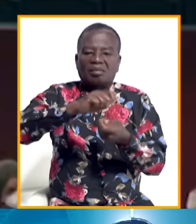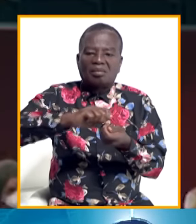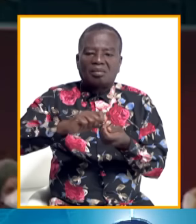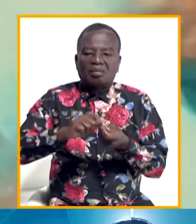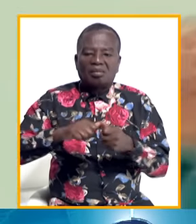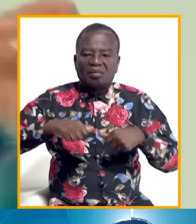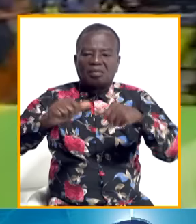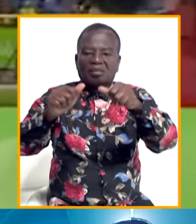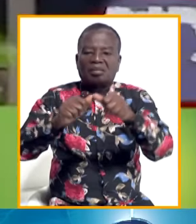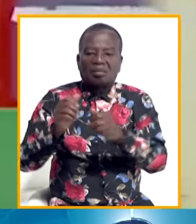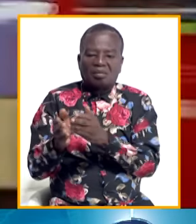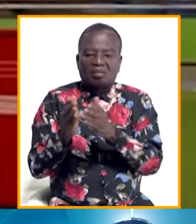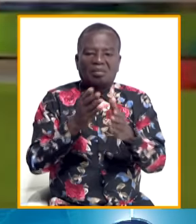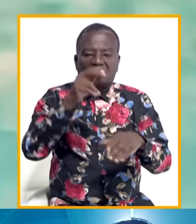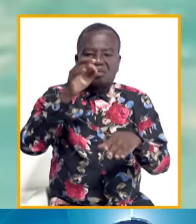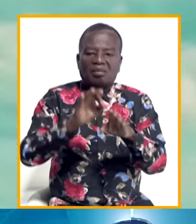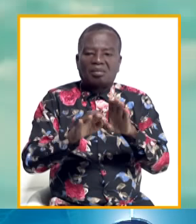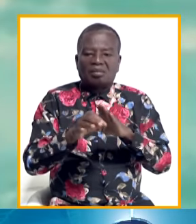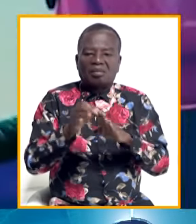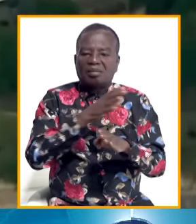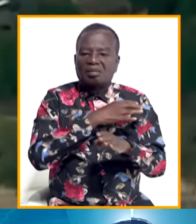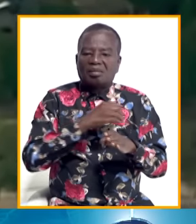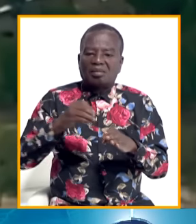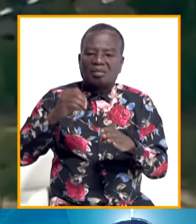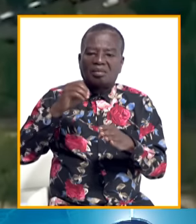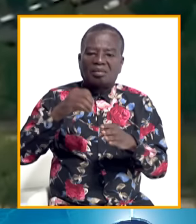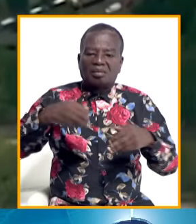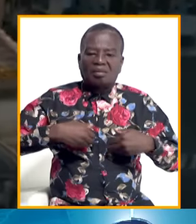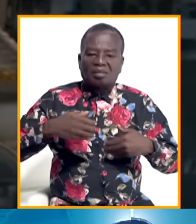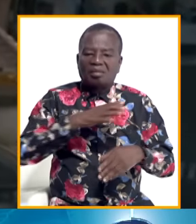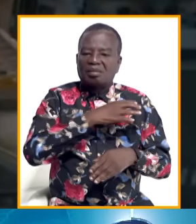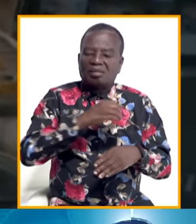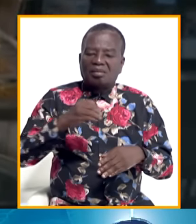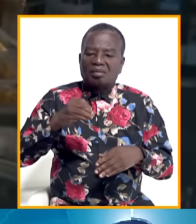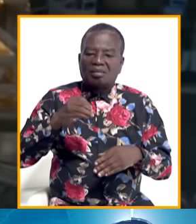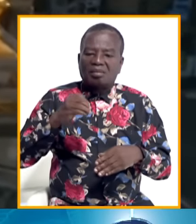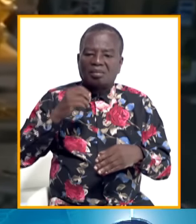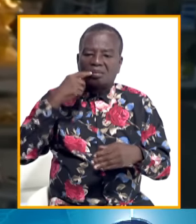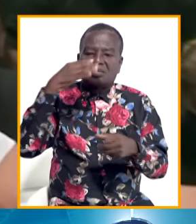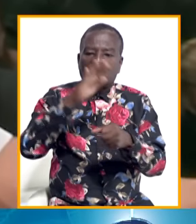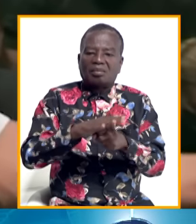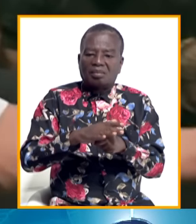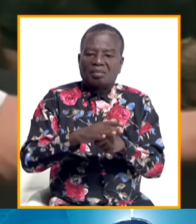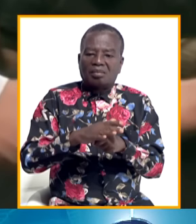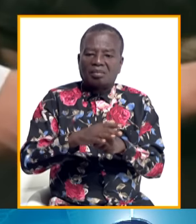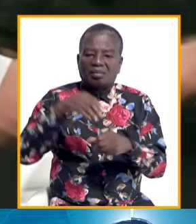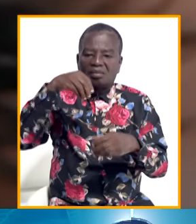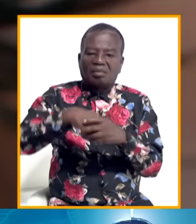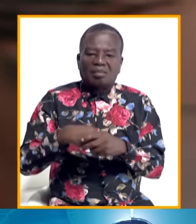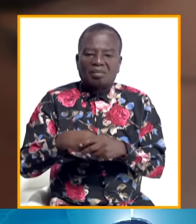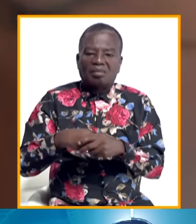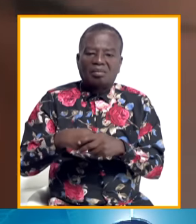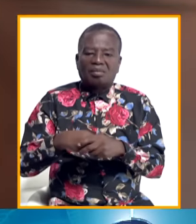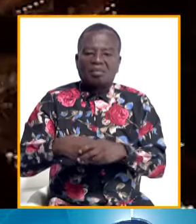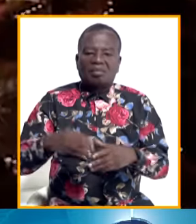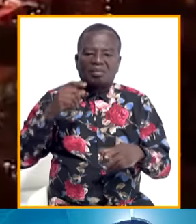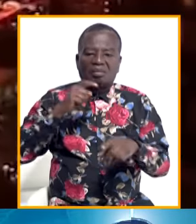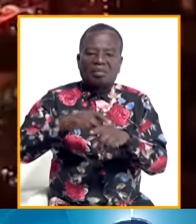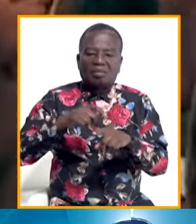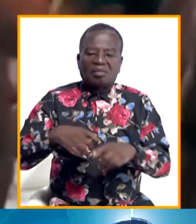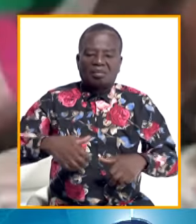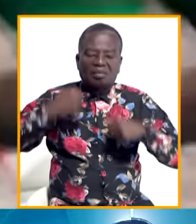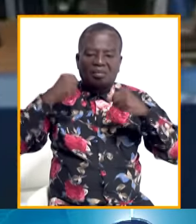les ultimes préparatifs. Et sous pression, le PCO des Jeux, Tony Estanguet, promet être donc dans les temps. 32 sports avec